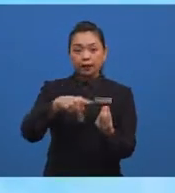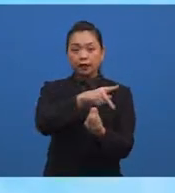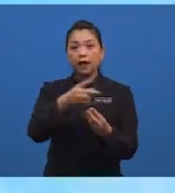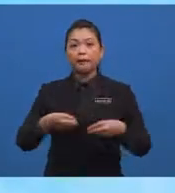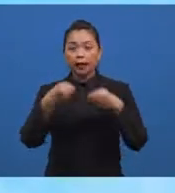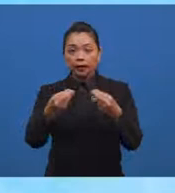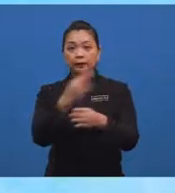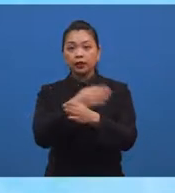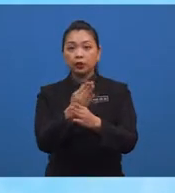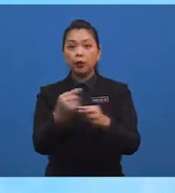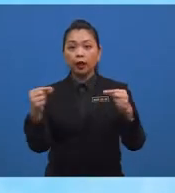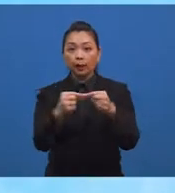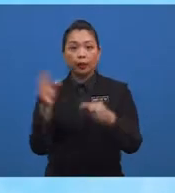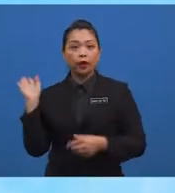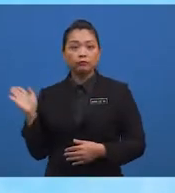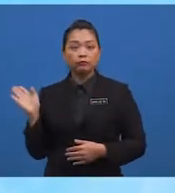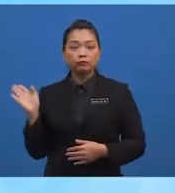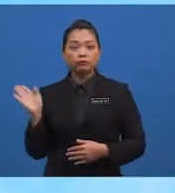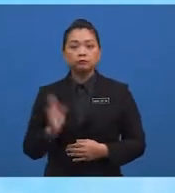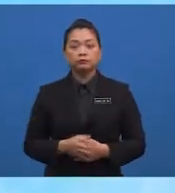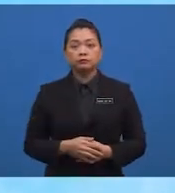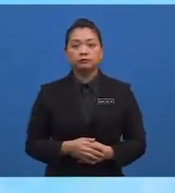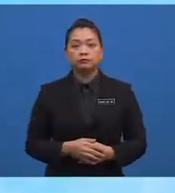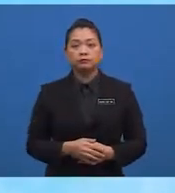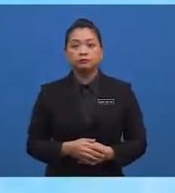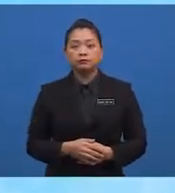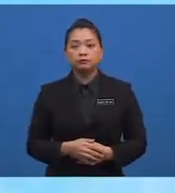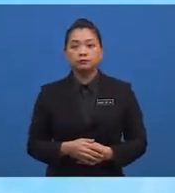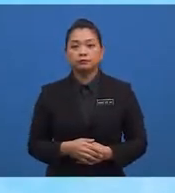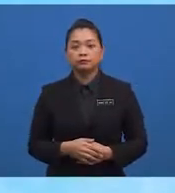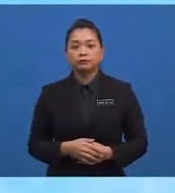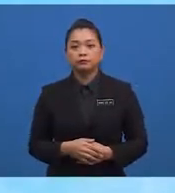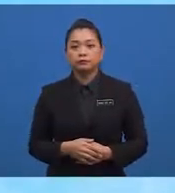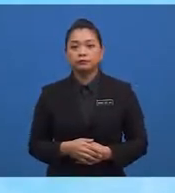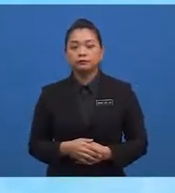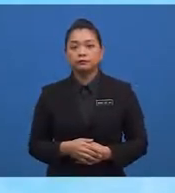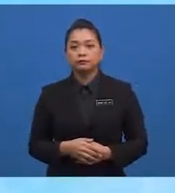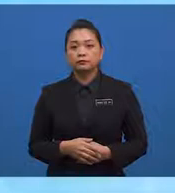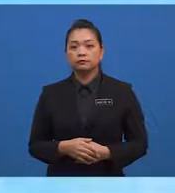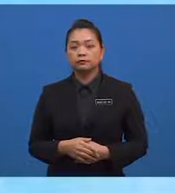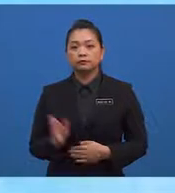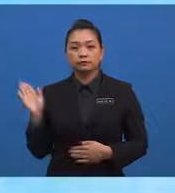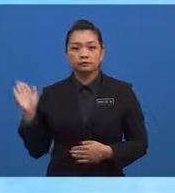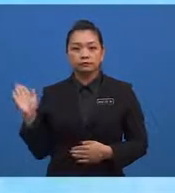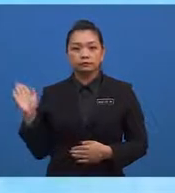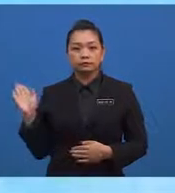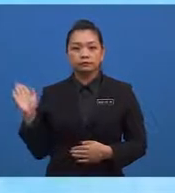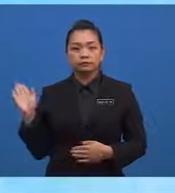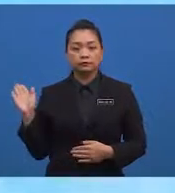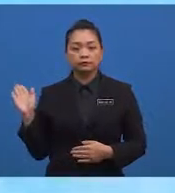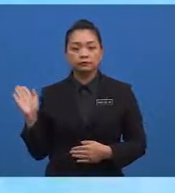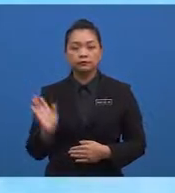bentuk gabungan tersebut. Perimeter bagi rajah D ialah 8 cm